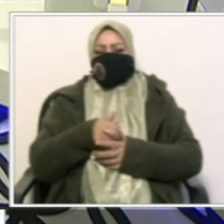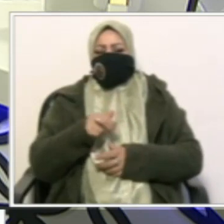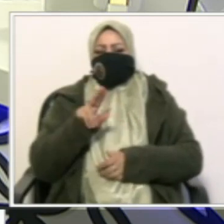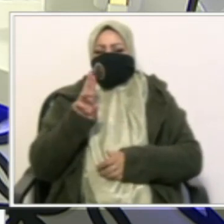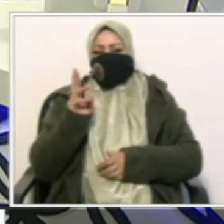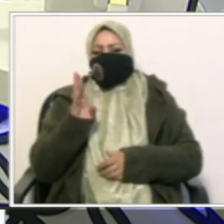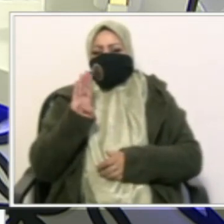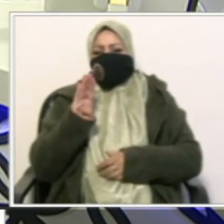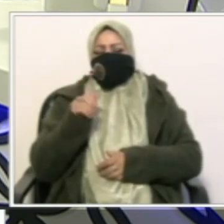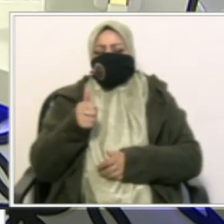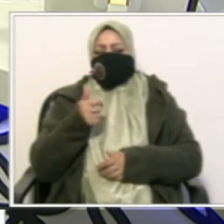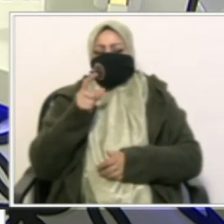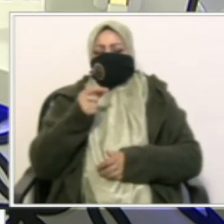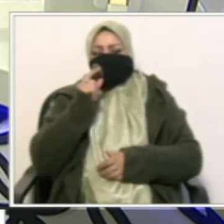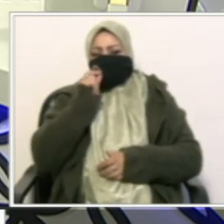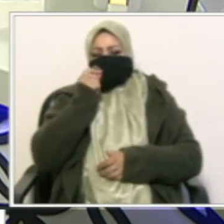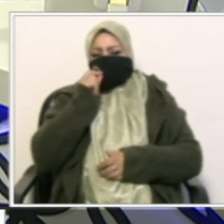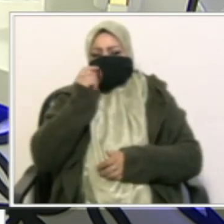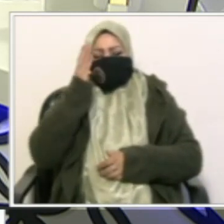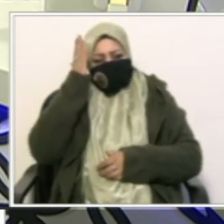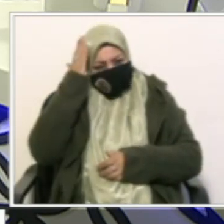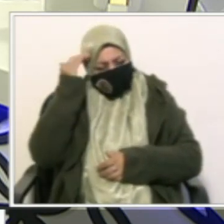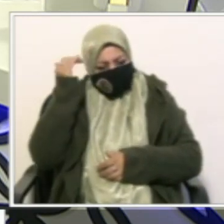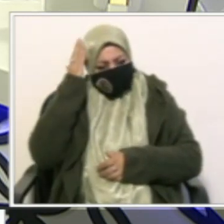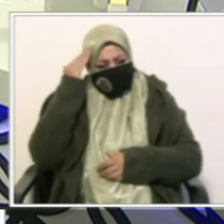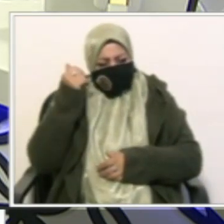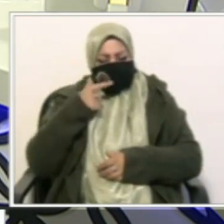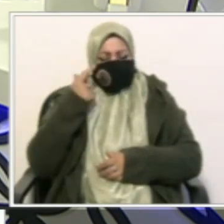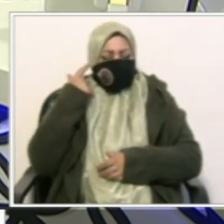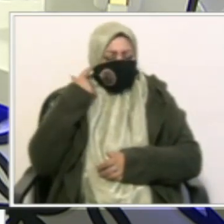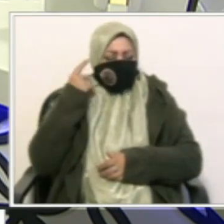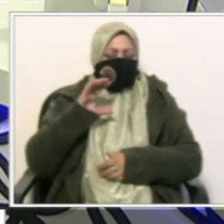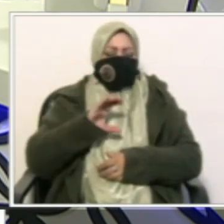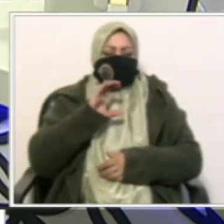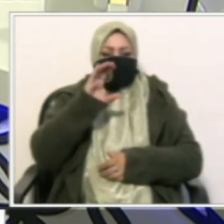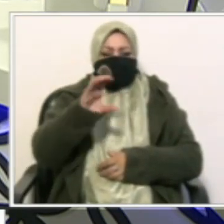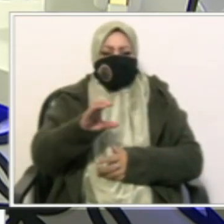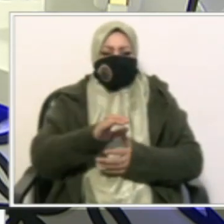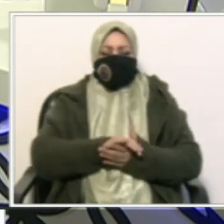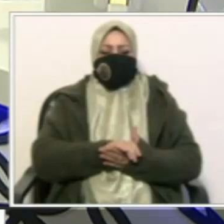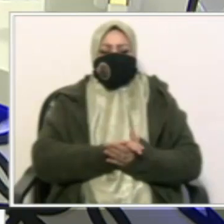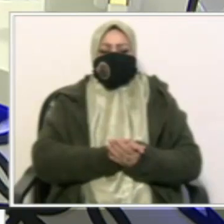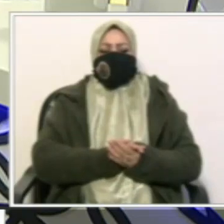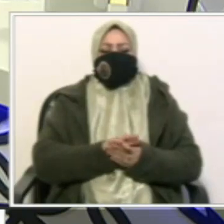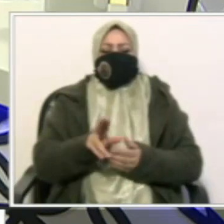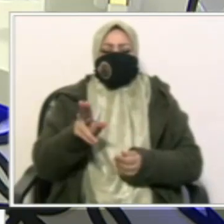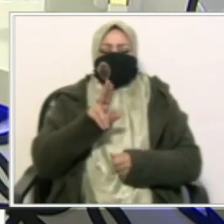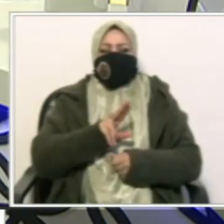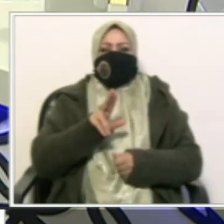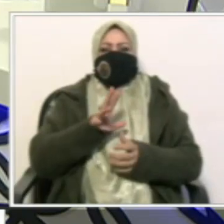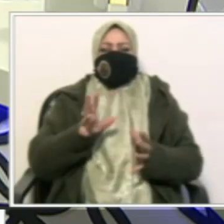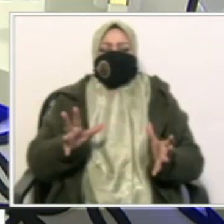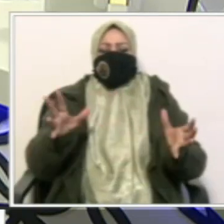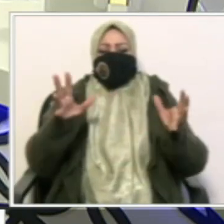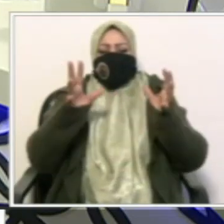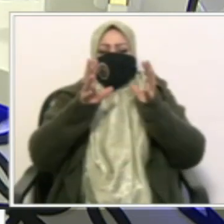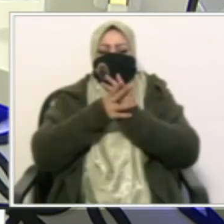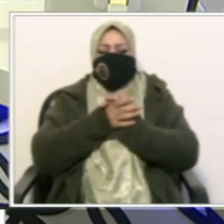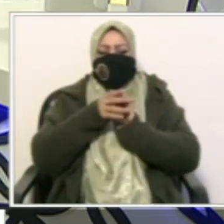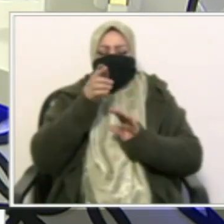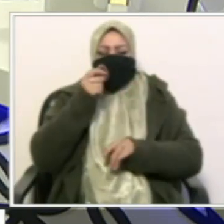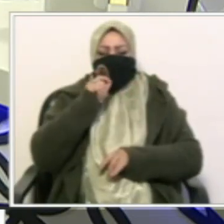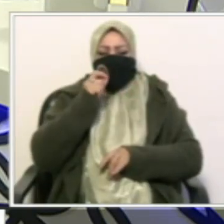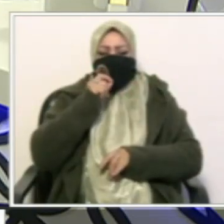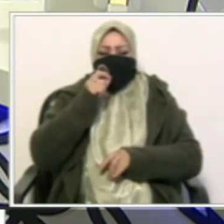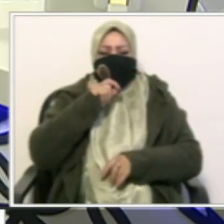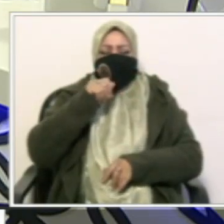عارف. إيه حاضر تسمع الجواب إن شاء الله. وعندي زيتونة هذا تشرب من البير السود هيك هذه